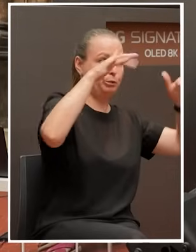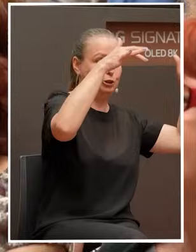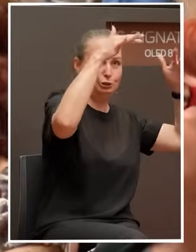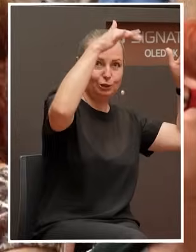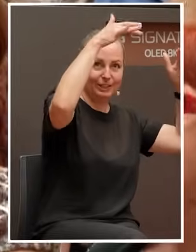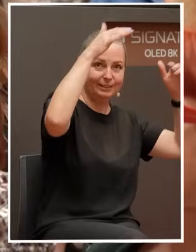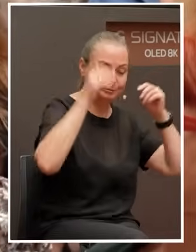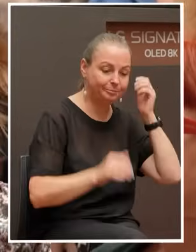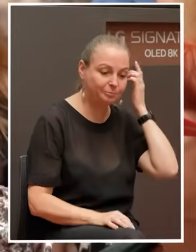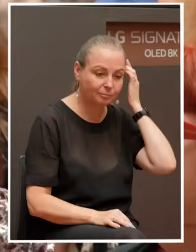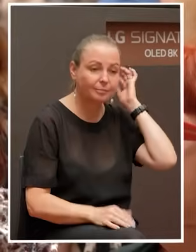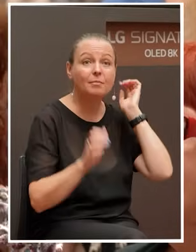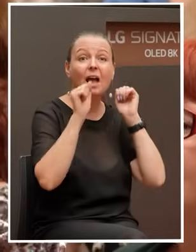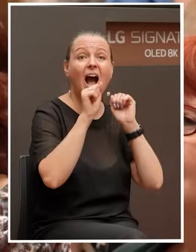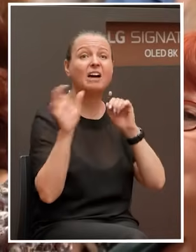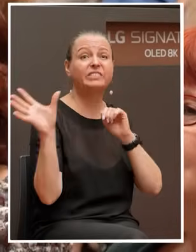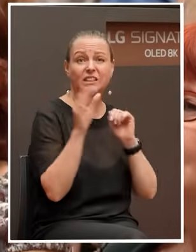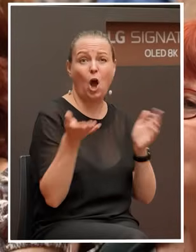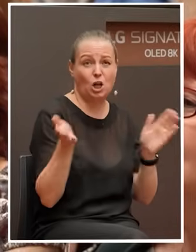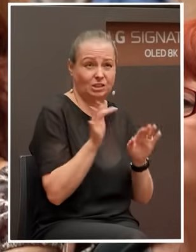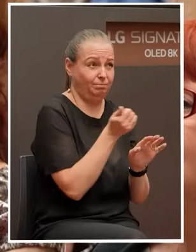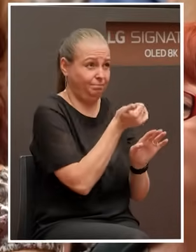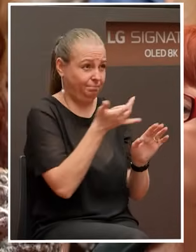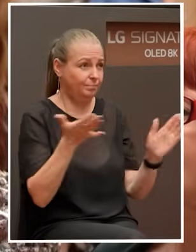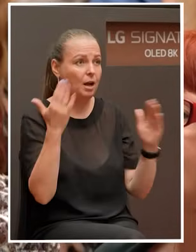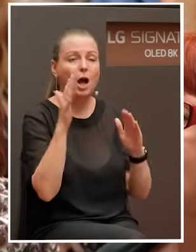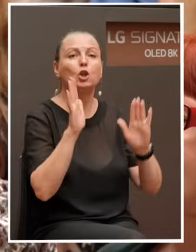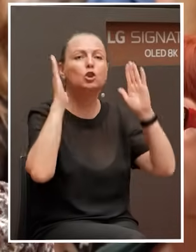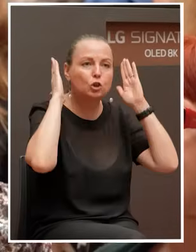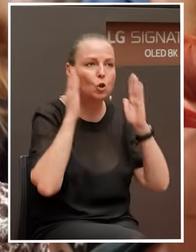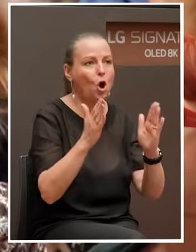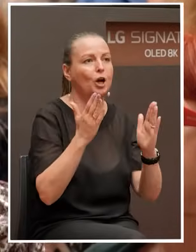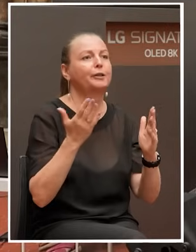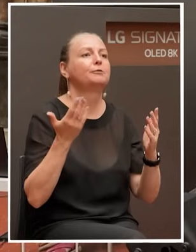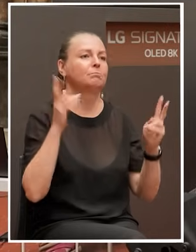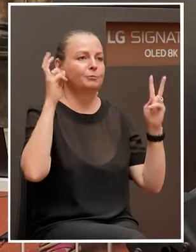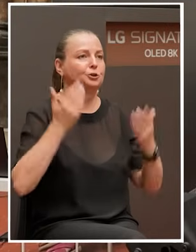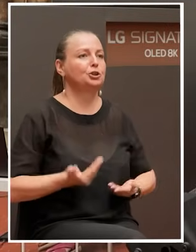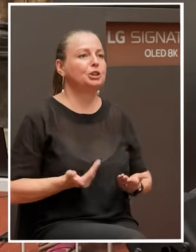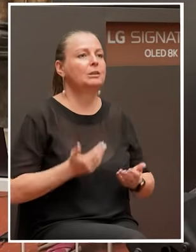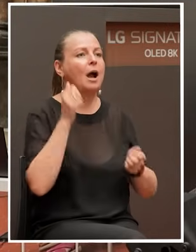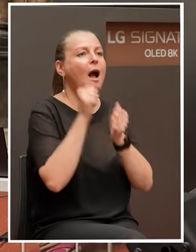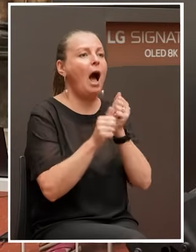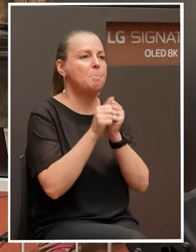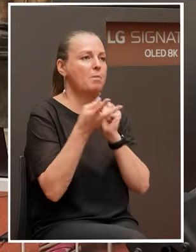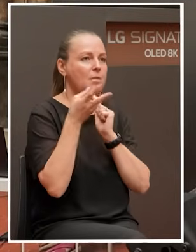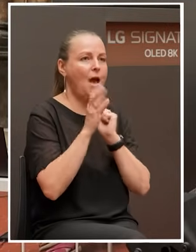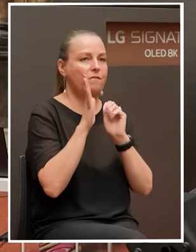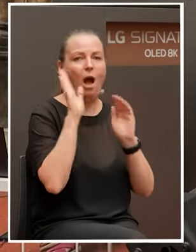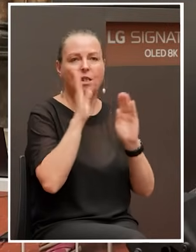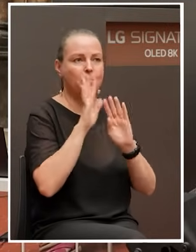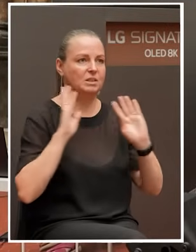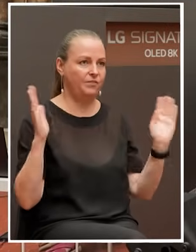Все остальное – это чистая жизнь камня в атмосфере.